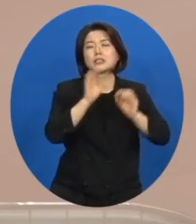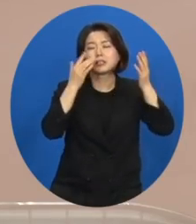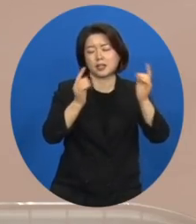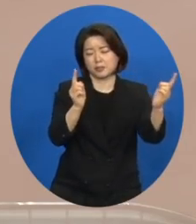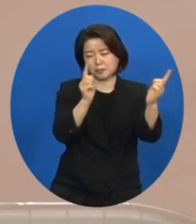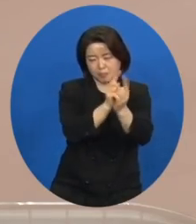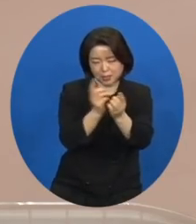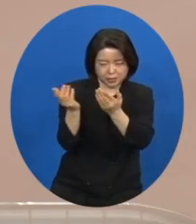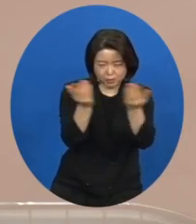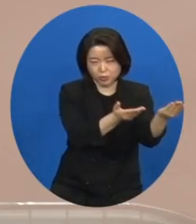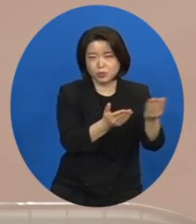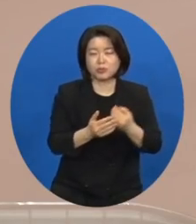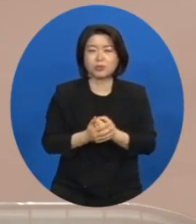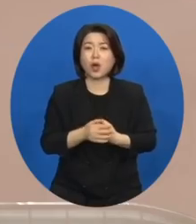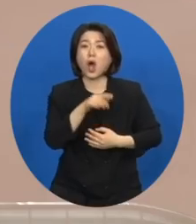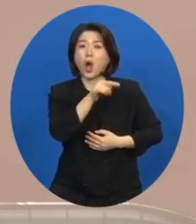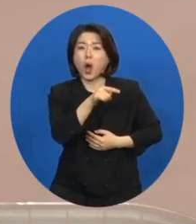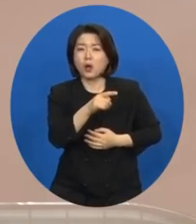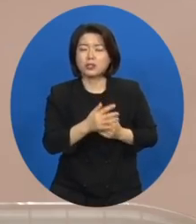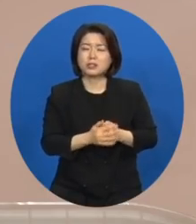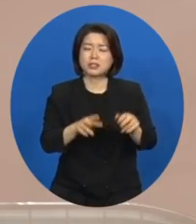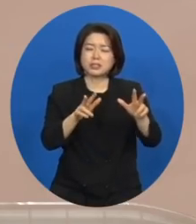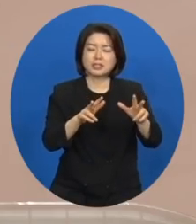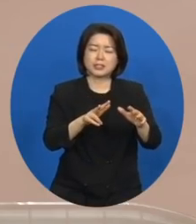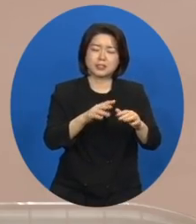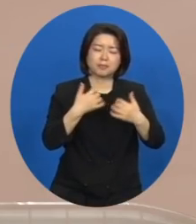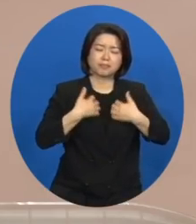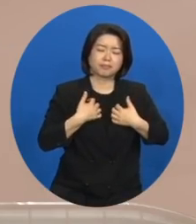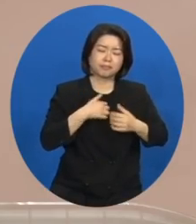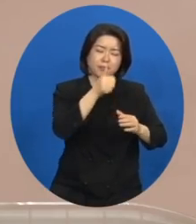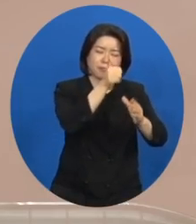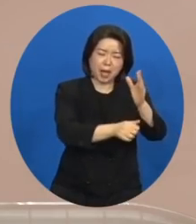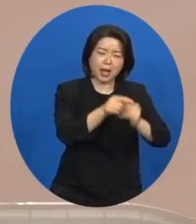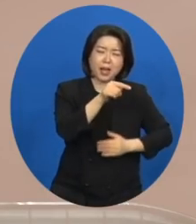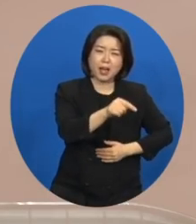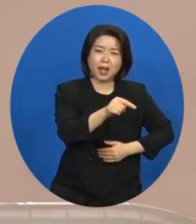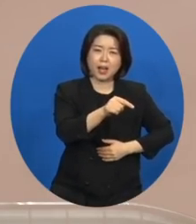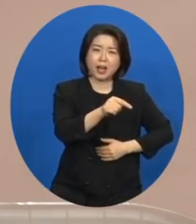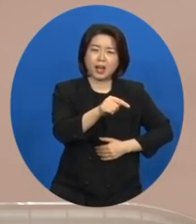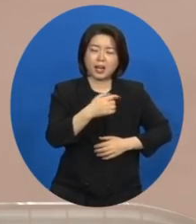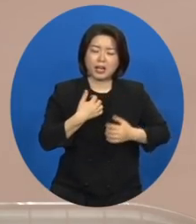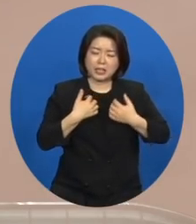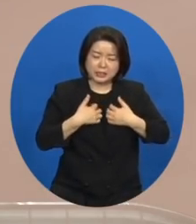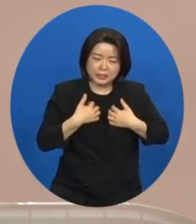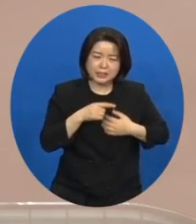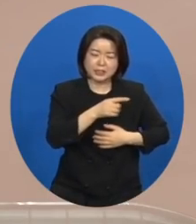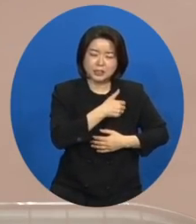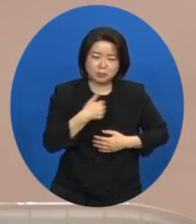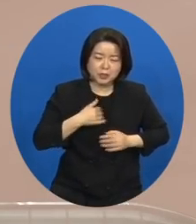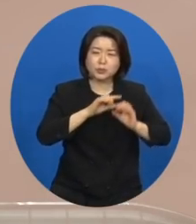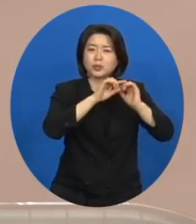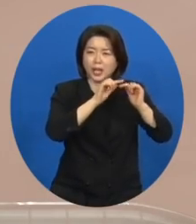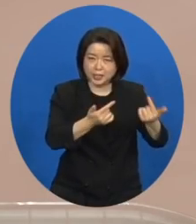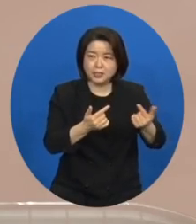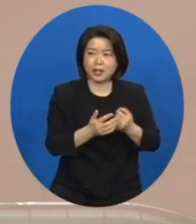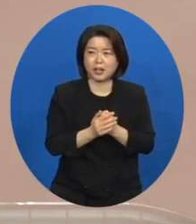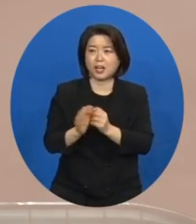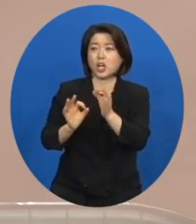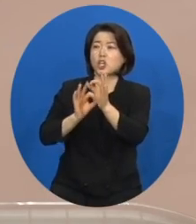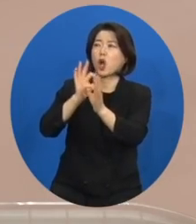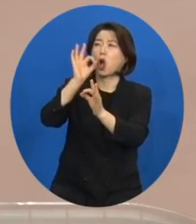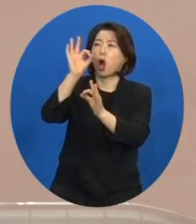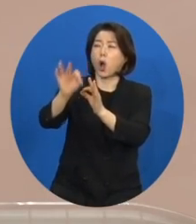주셔서 거기서 지금 빠져있는 그중 덕에 그 기쁨과 그 만족이 아니라 영원히